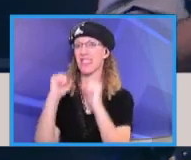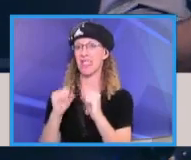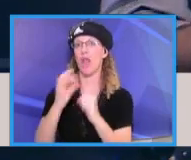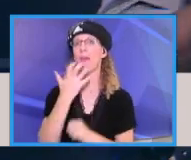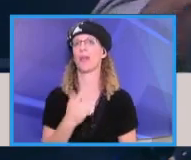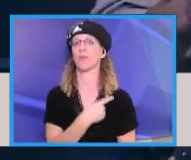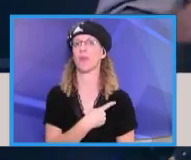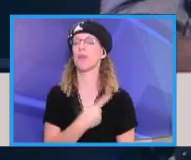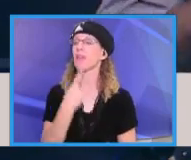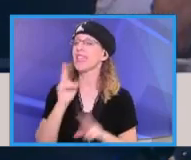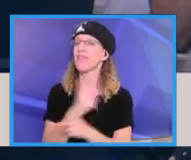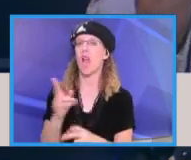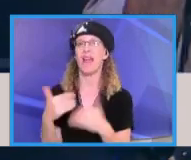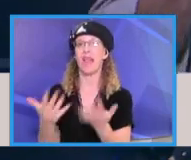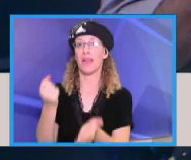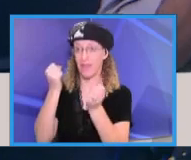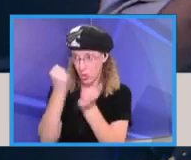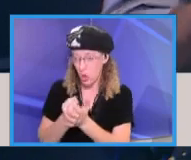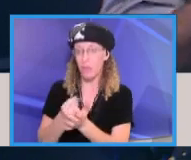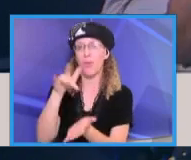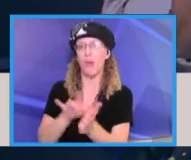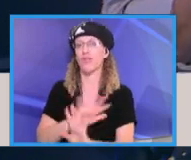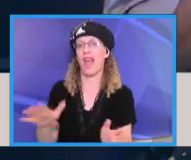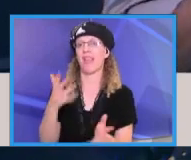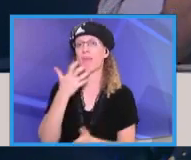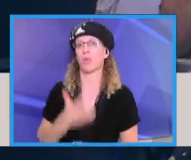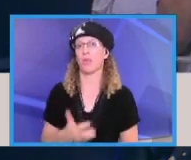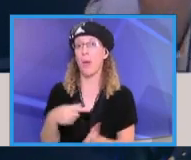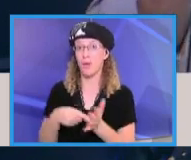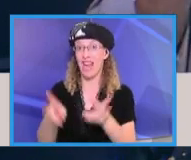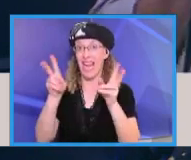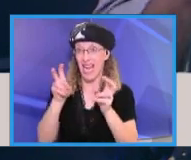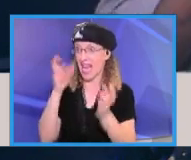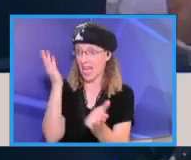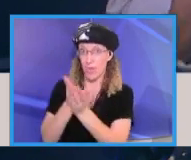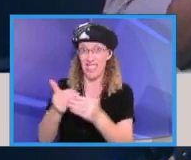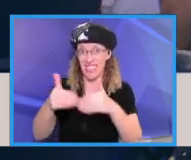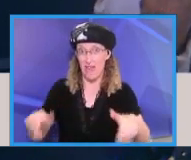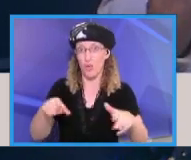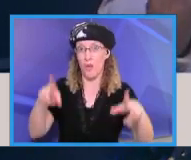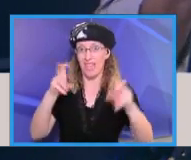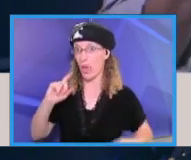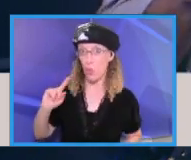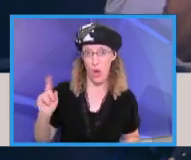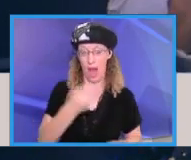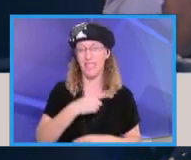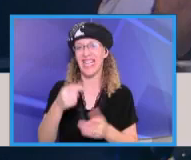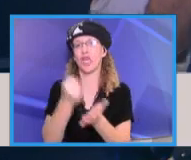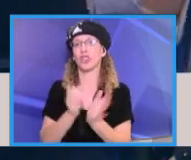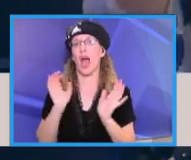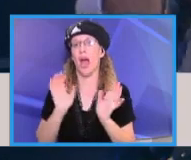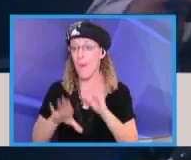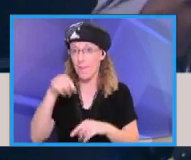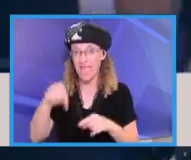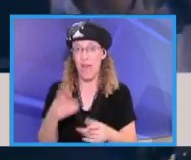כלומר, אי אפשר לתת כשרות במקום שאין רבנות, כדי לקבוע את אותו סף שהוא מגדיר בפני כולם, זה כשר. מכאן